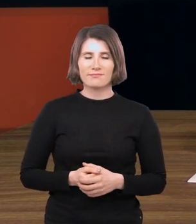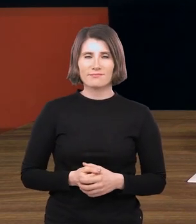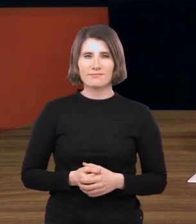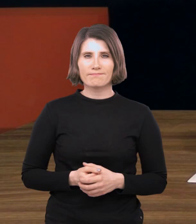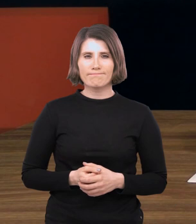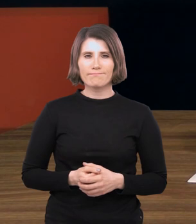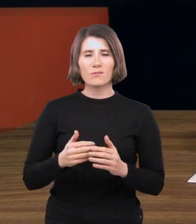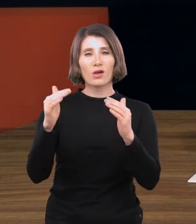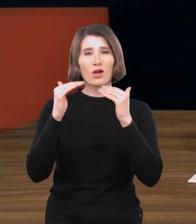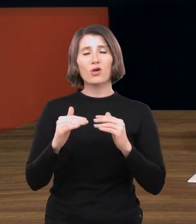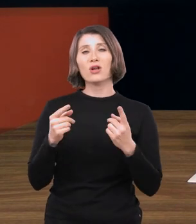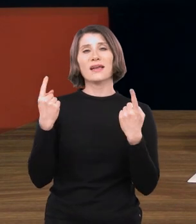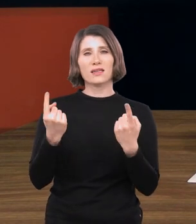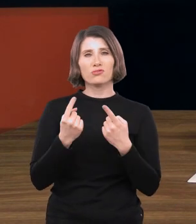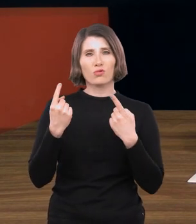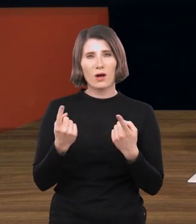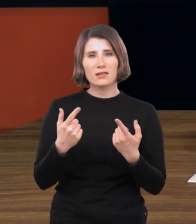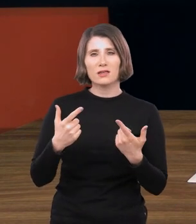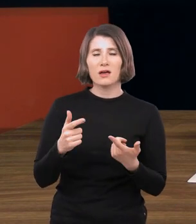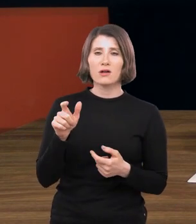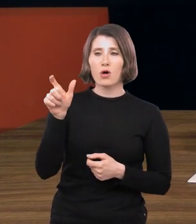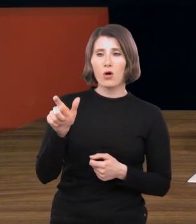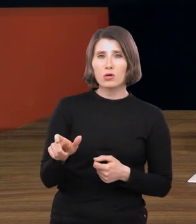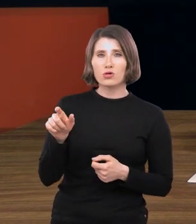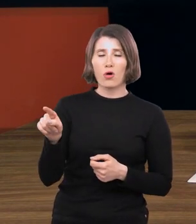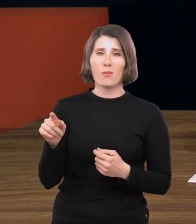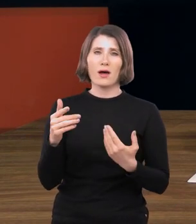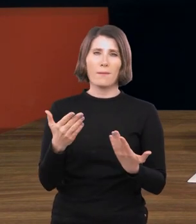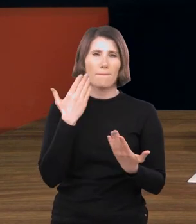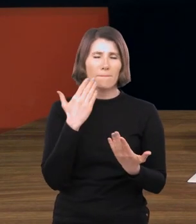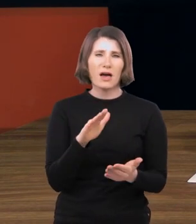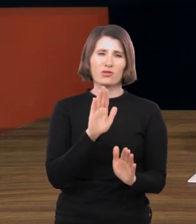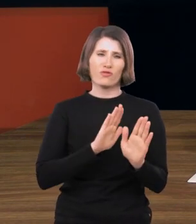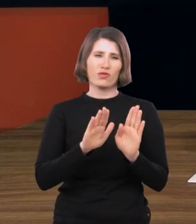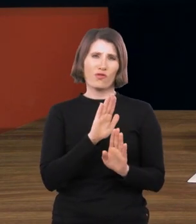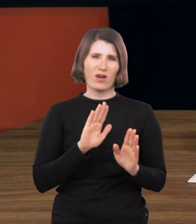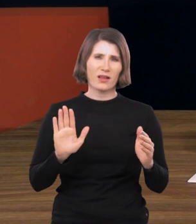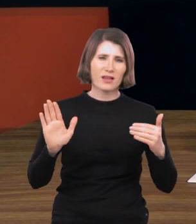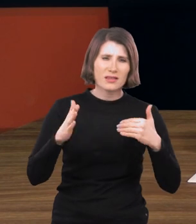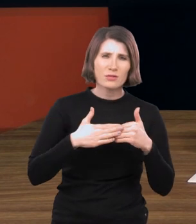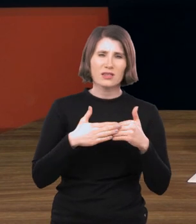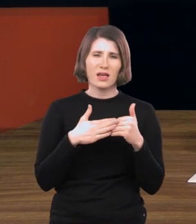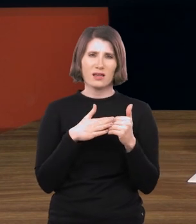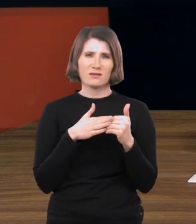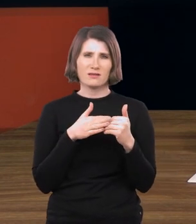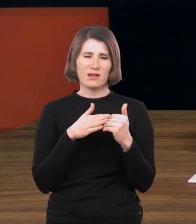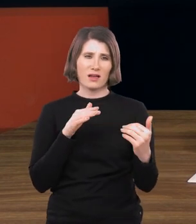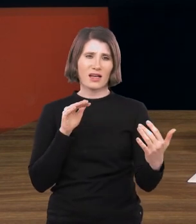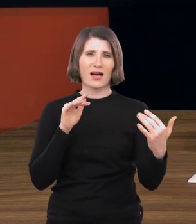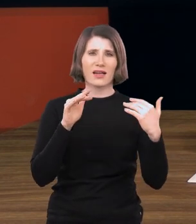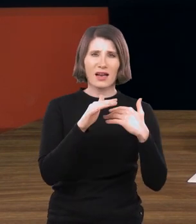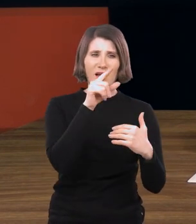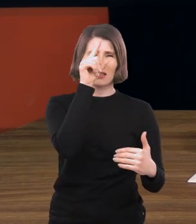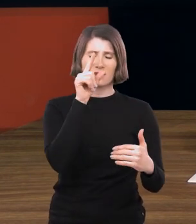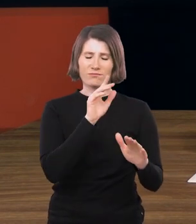Kolejna sytuacja, czyli osoby z jednej strony parasola, które są bardzo wycofane, zamknięte w sobie, nie nawiązujące relacji,